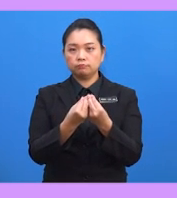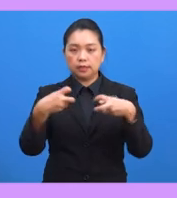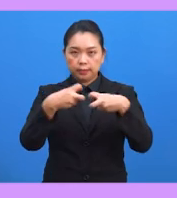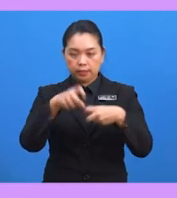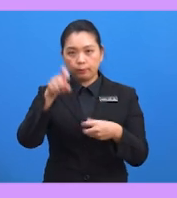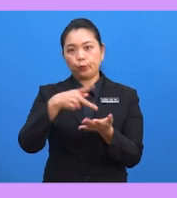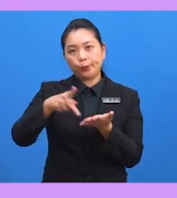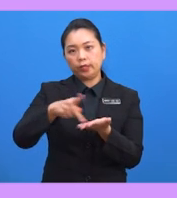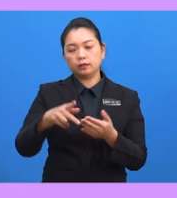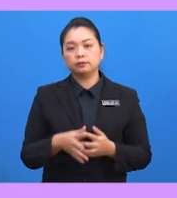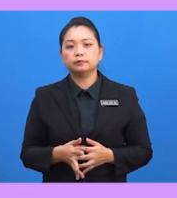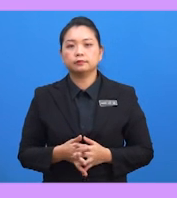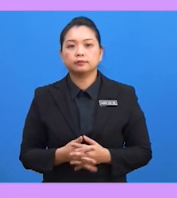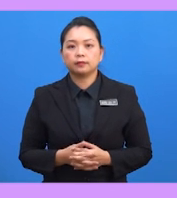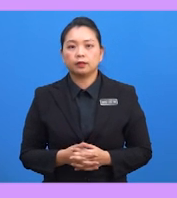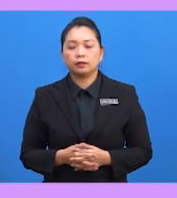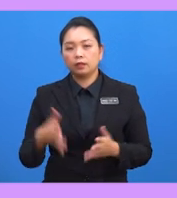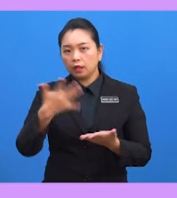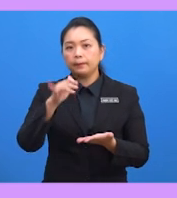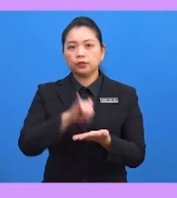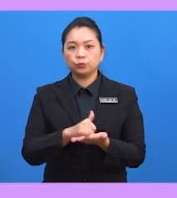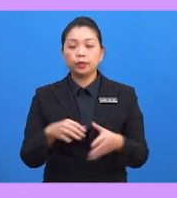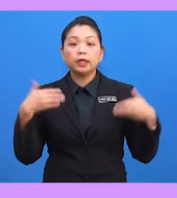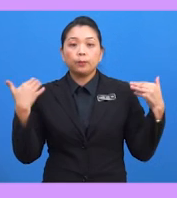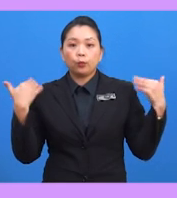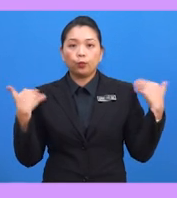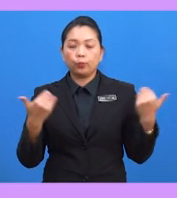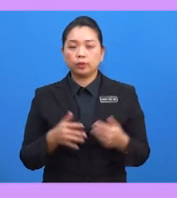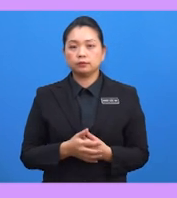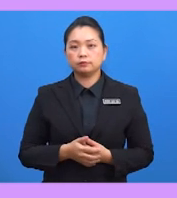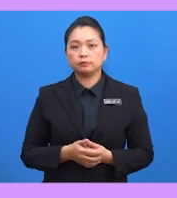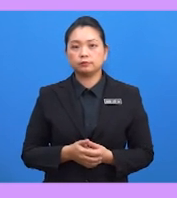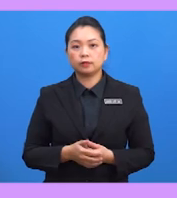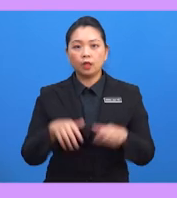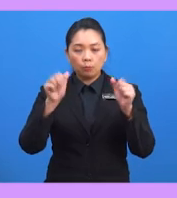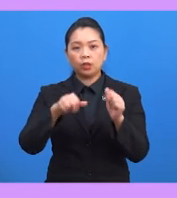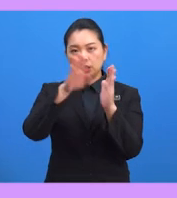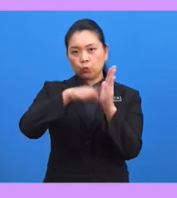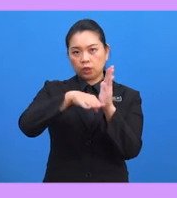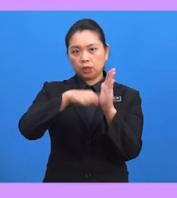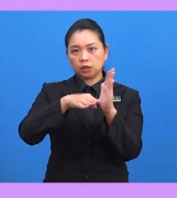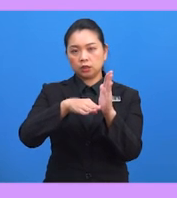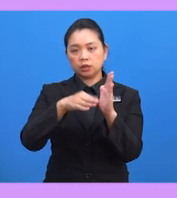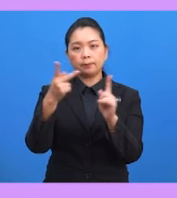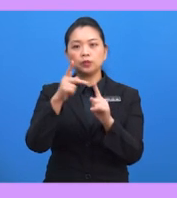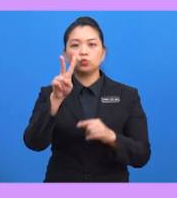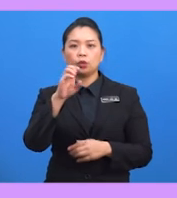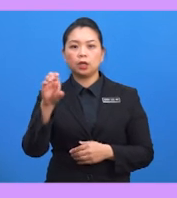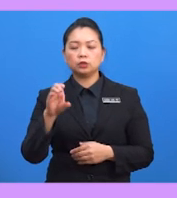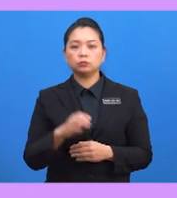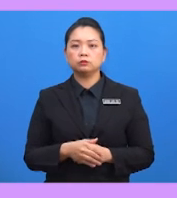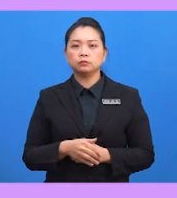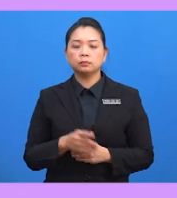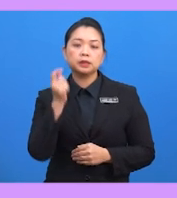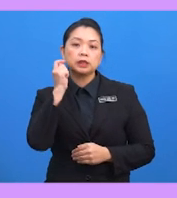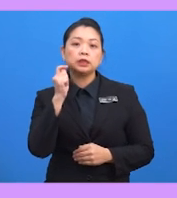dibayar oleh beliau. Seterusnya, hiburan Encik Saiful boleh dikurangkan kepada RM200